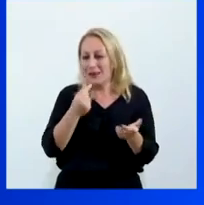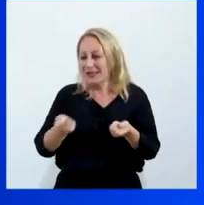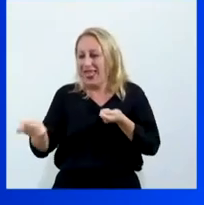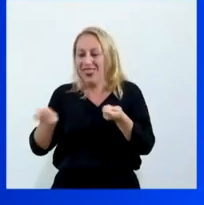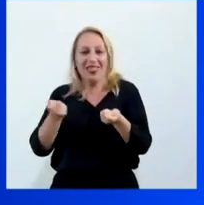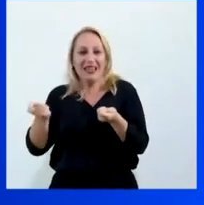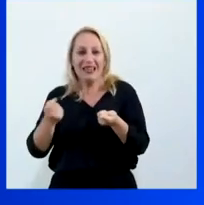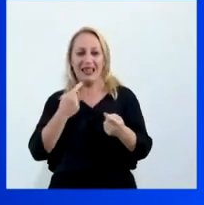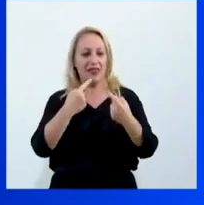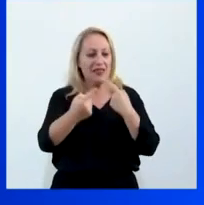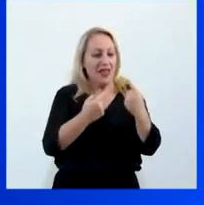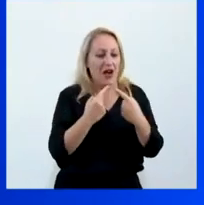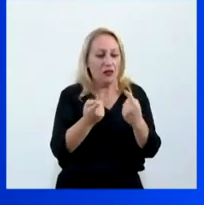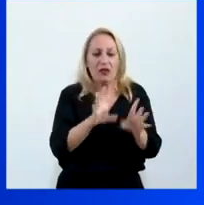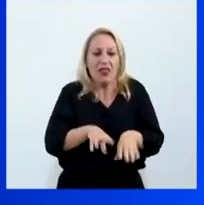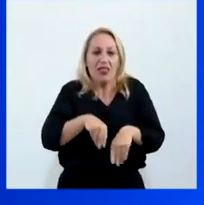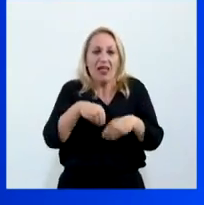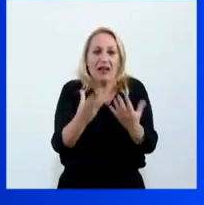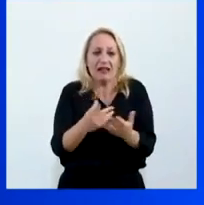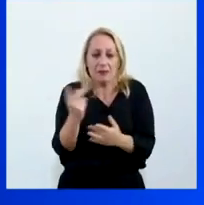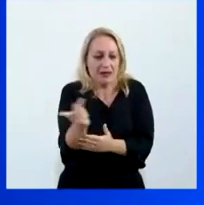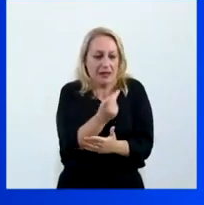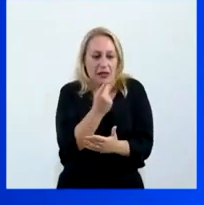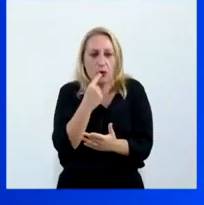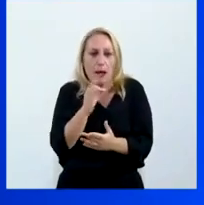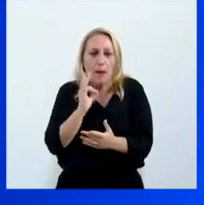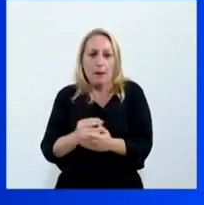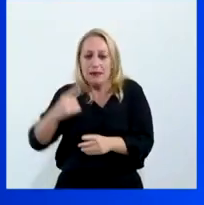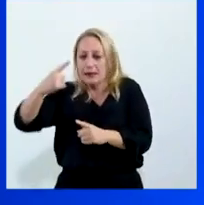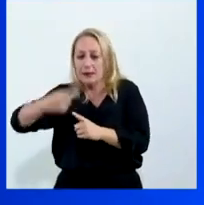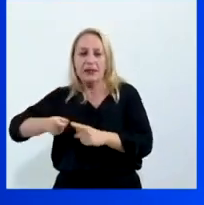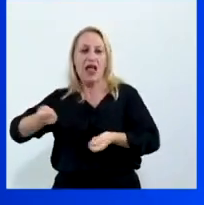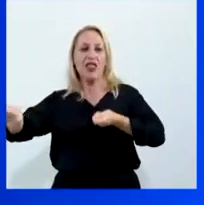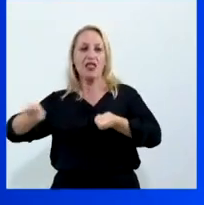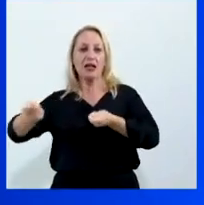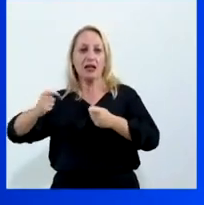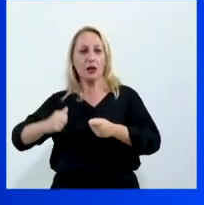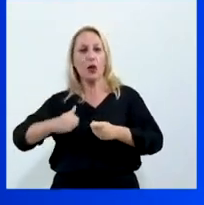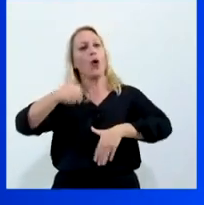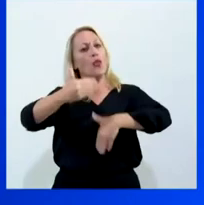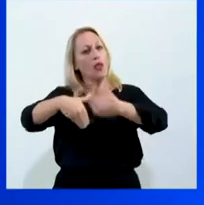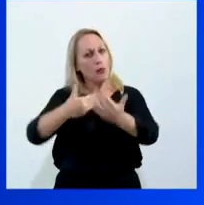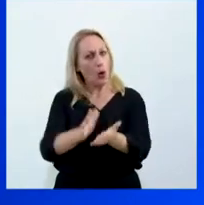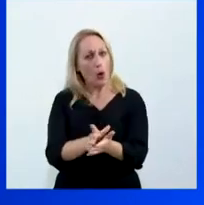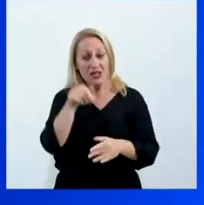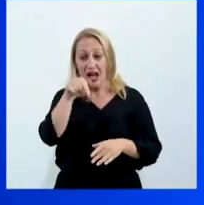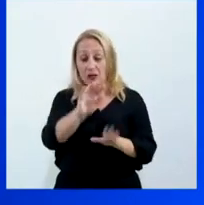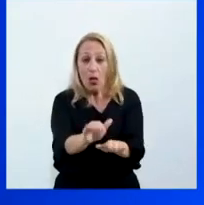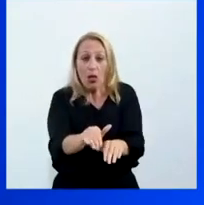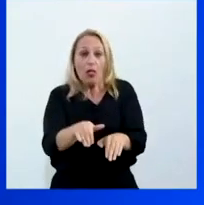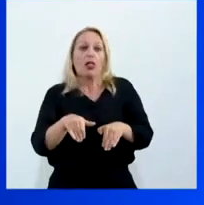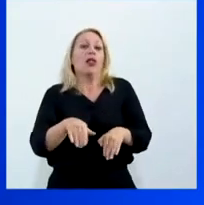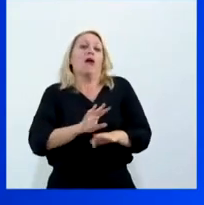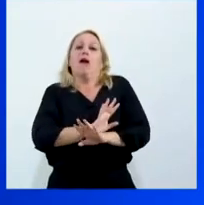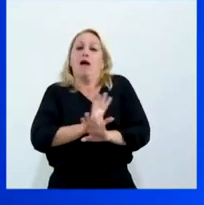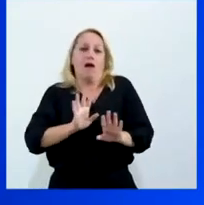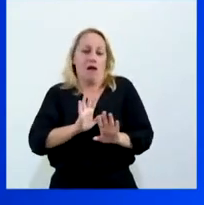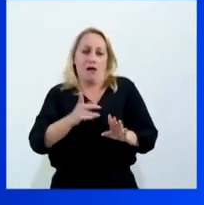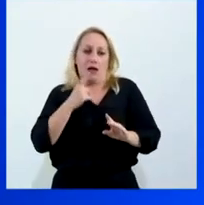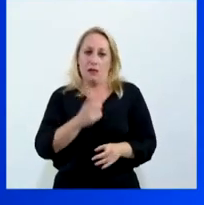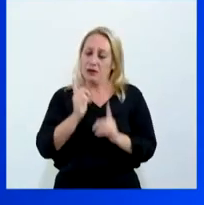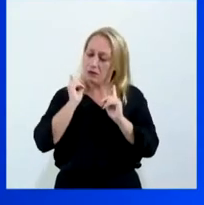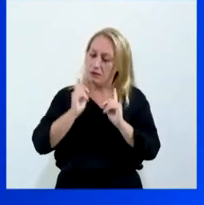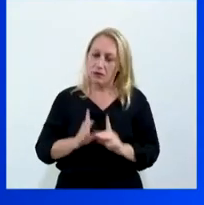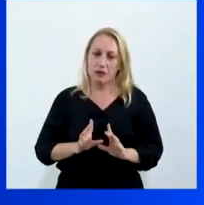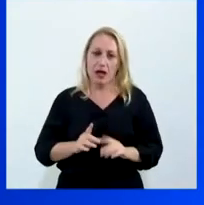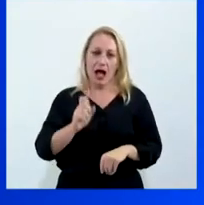κάποια διαβούλευση εκτενή με την κοινωνία. Θα προχωρήσει. Δεν πρόκειται να κάνουμε πίσω σε αυτή μας την επιλογή.